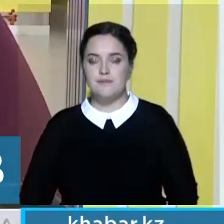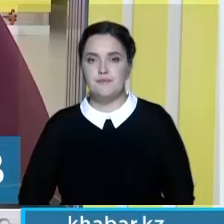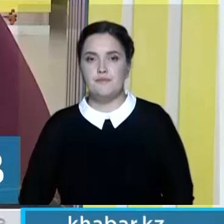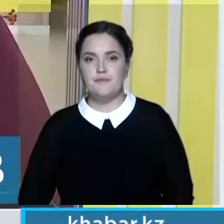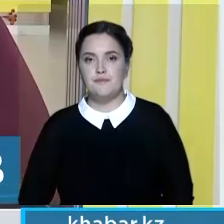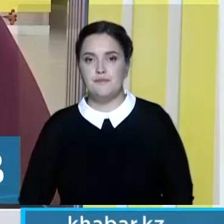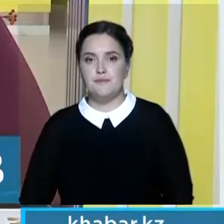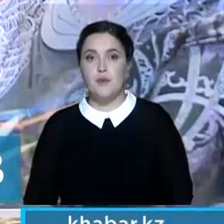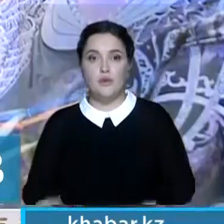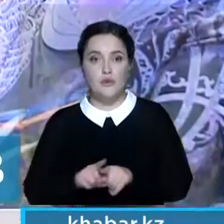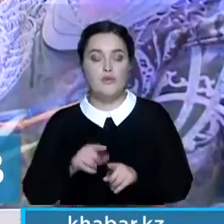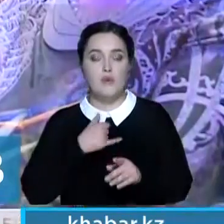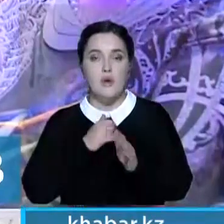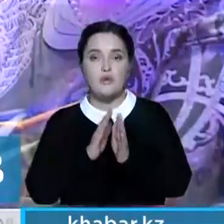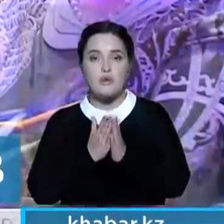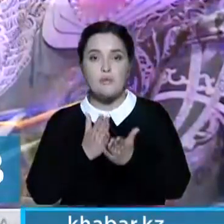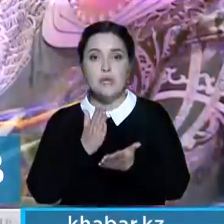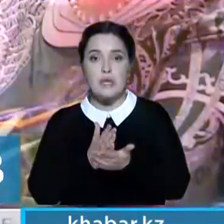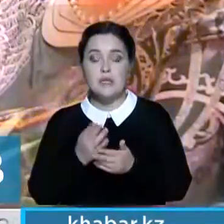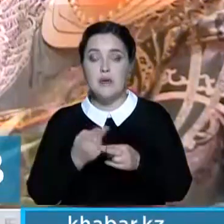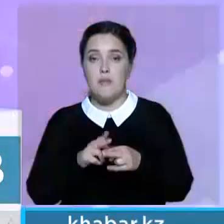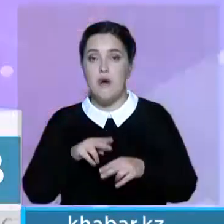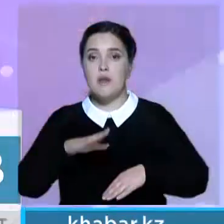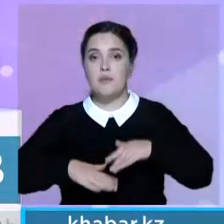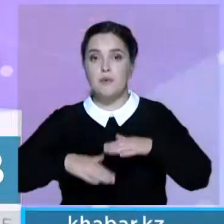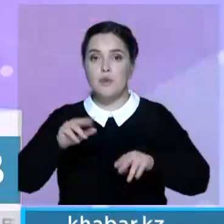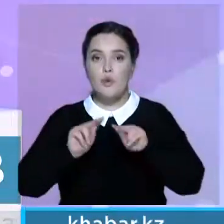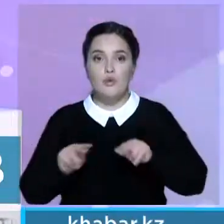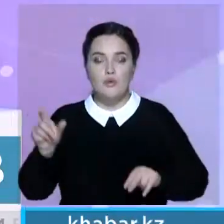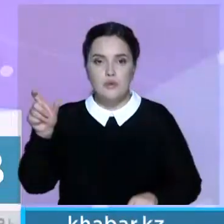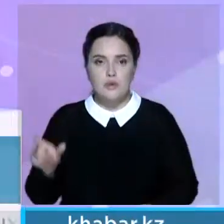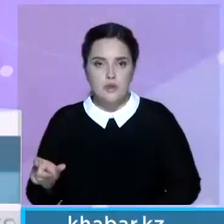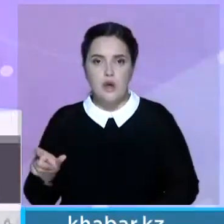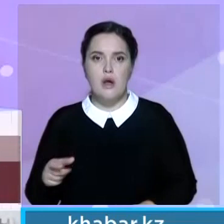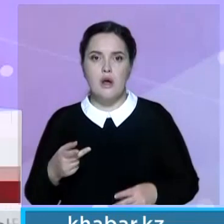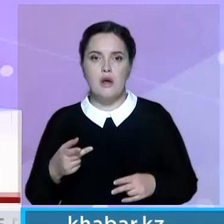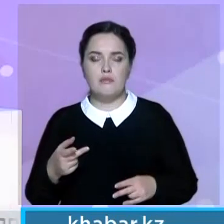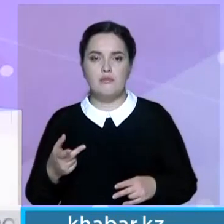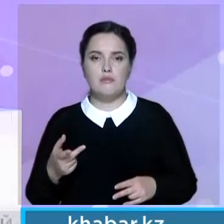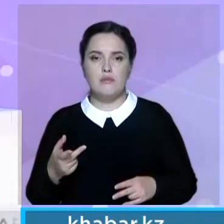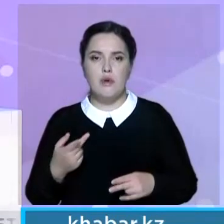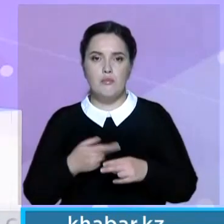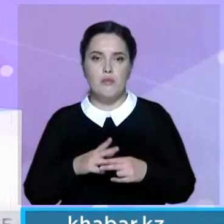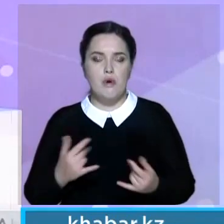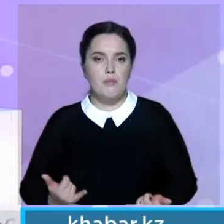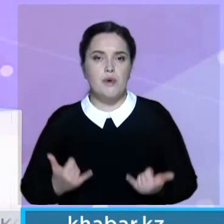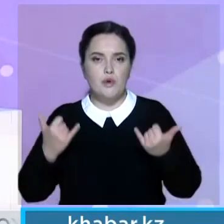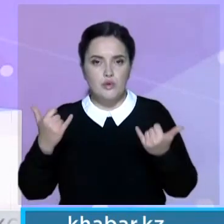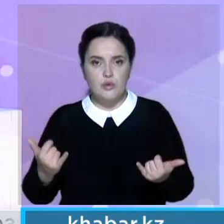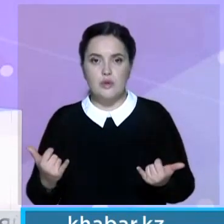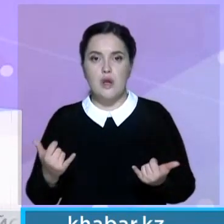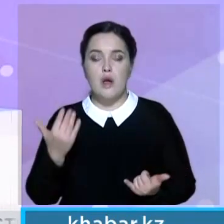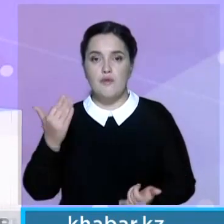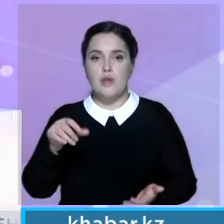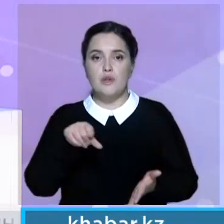такой у меня учебник есть. Профессия учителя всегда была и остается одной из самых почетных и уважаемых. Ваша